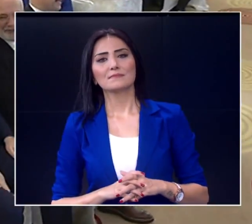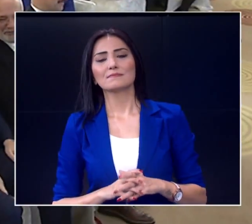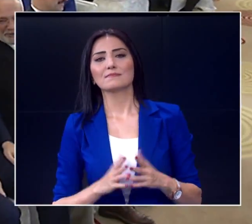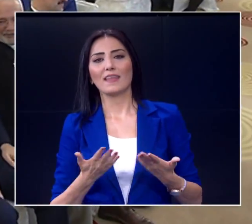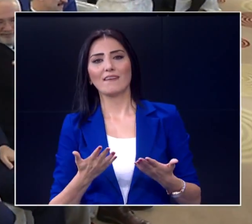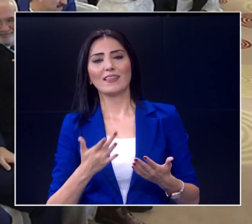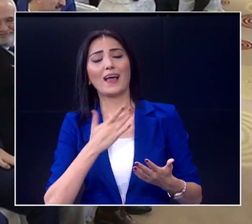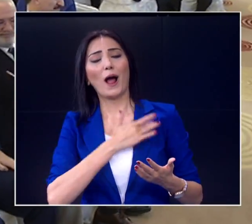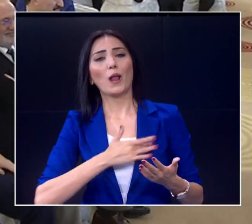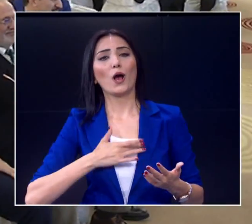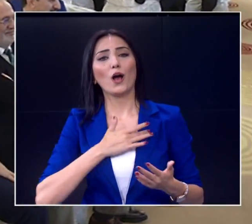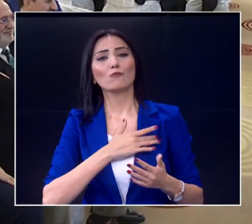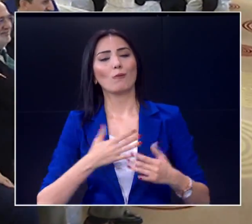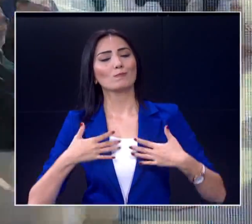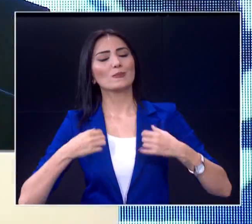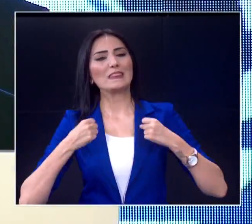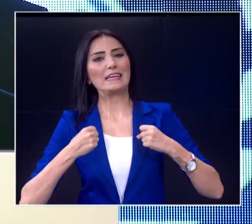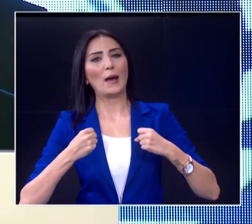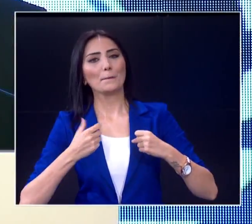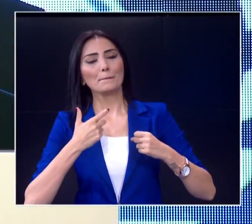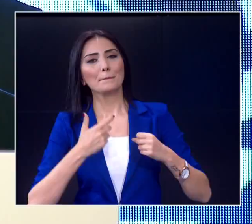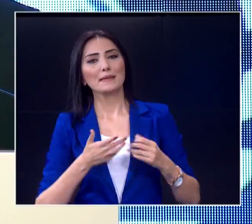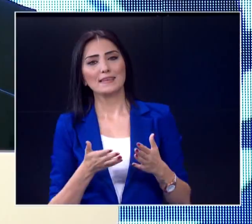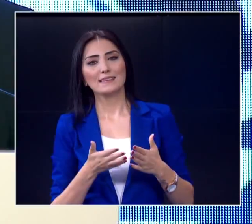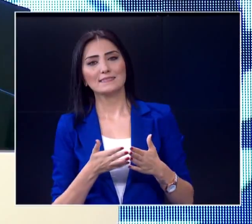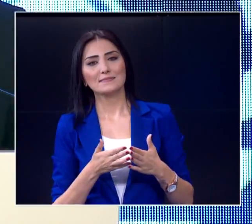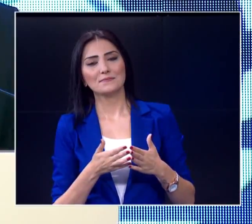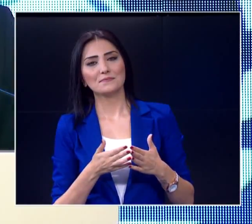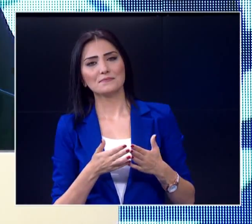Evet, Anadolu'nun dinamiği.